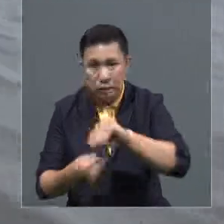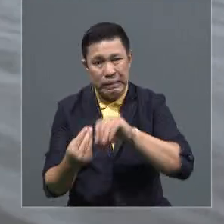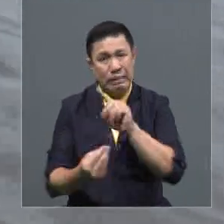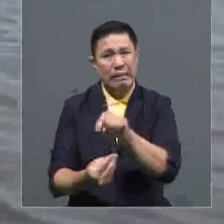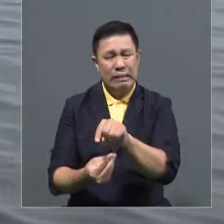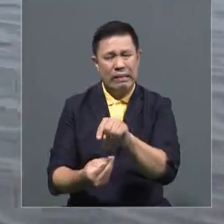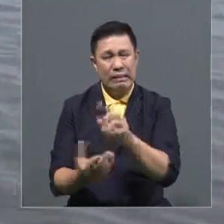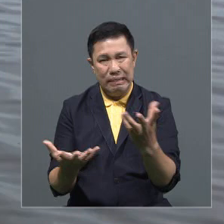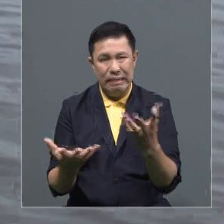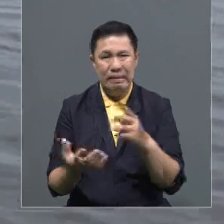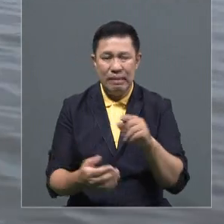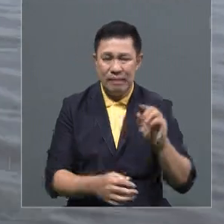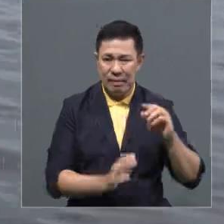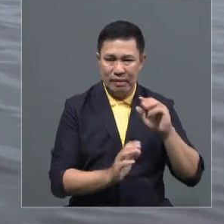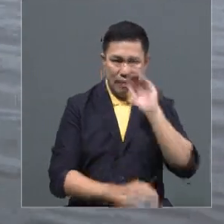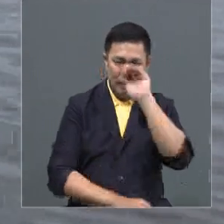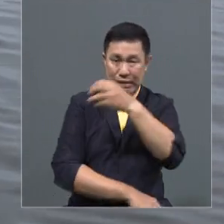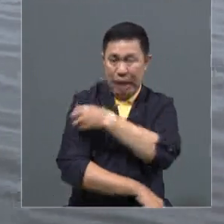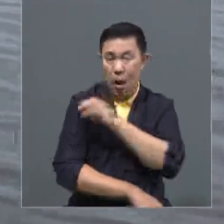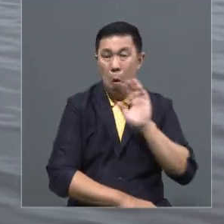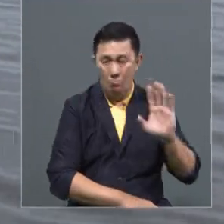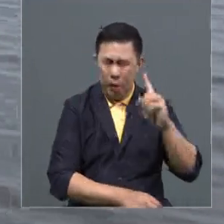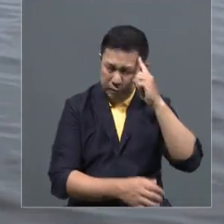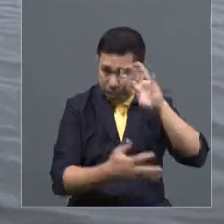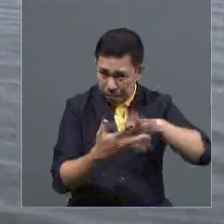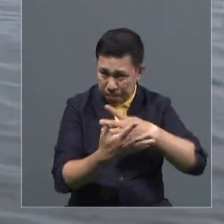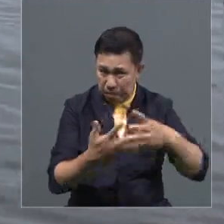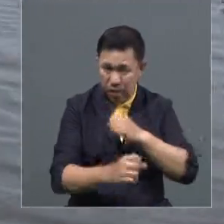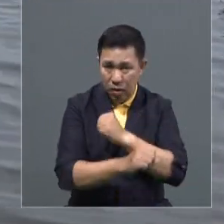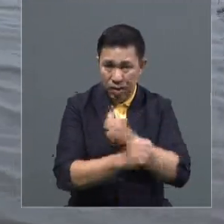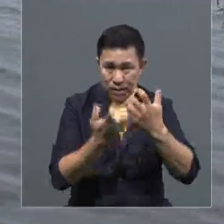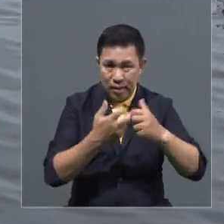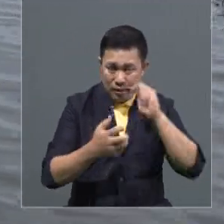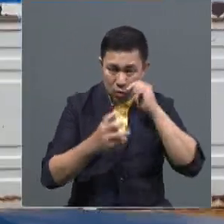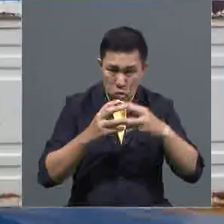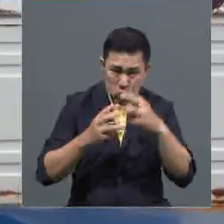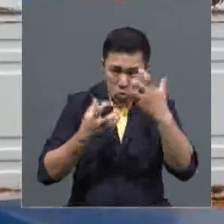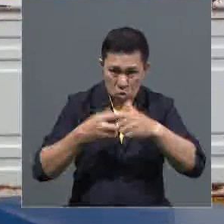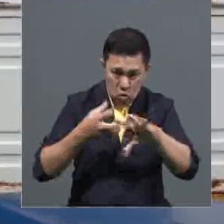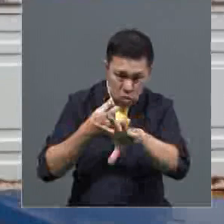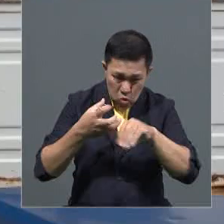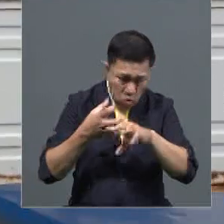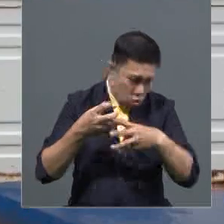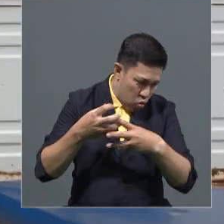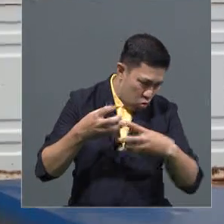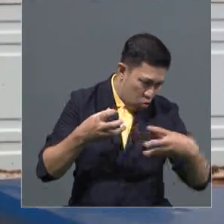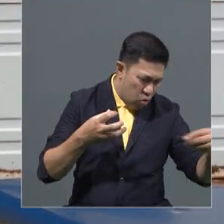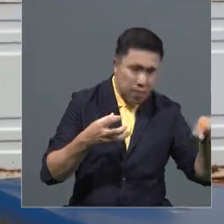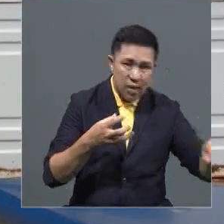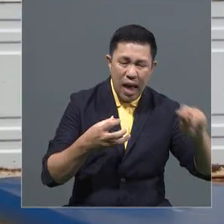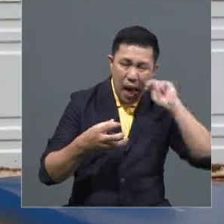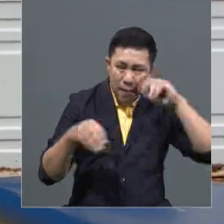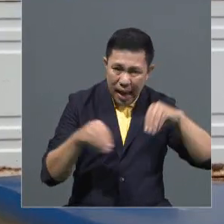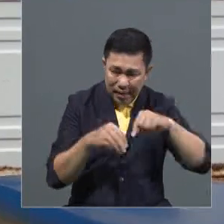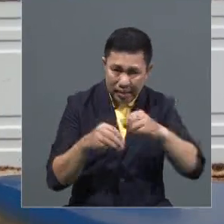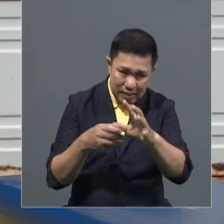เทศบาลตำบลบ้านเป็ดเขาก็เตรียมแผนรับมือน้ำท่วมไว้ละโดยจะใช้เครื่องสูบน้ำระยะผันน้ำไปยังพื้นที่รับน้ำอื่นใกล้